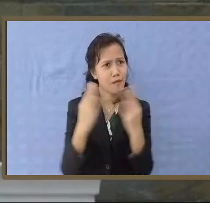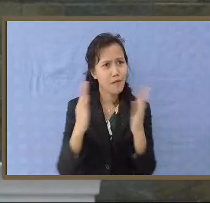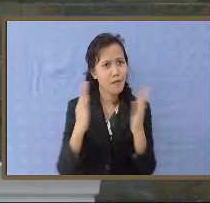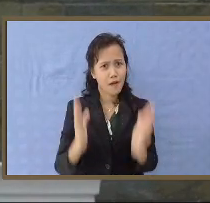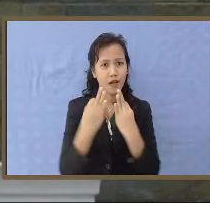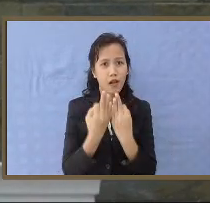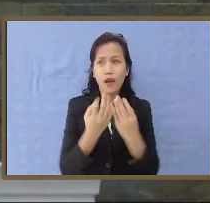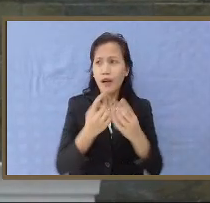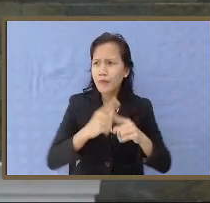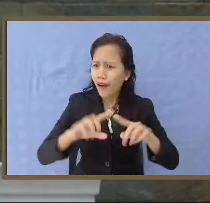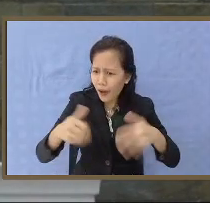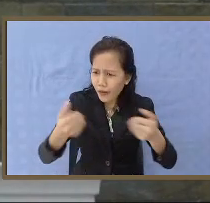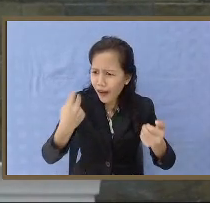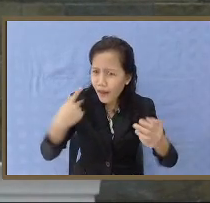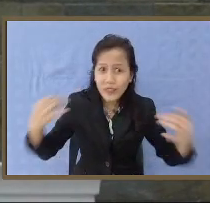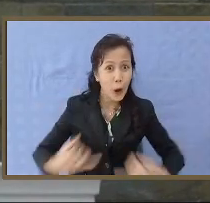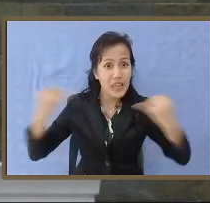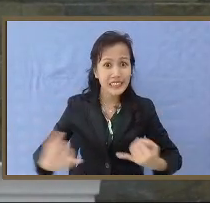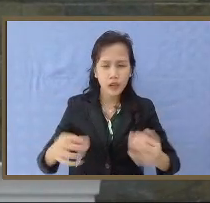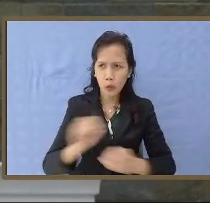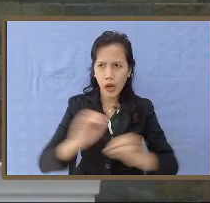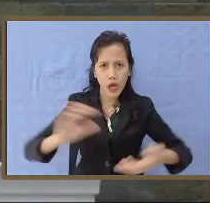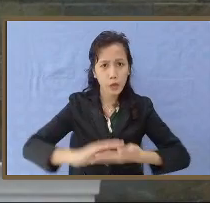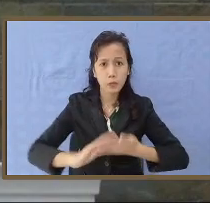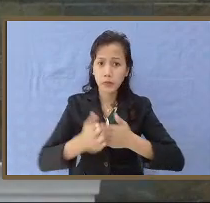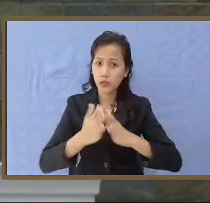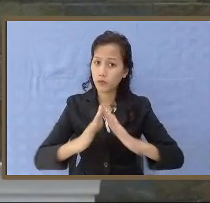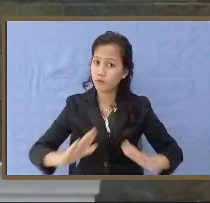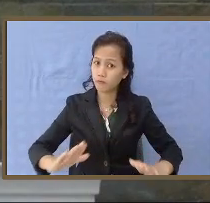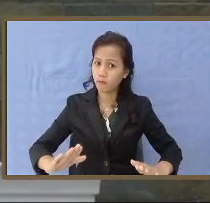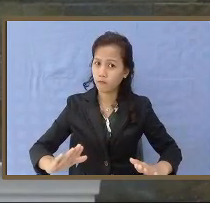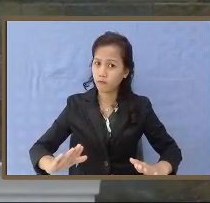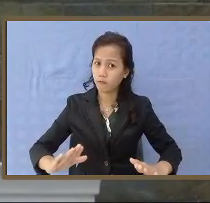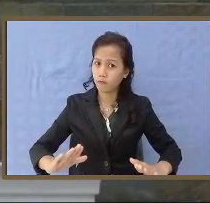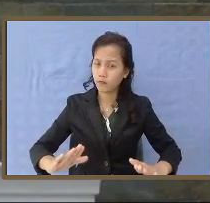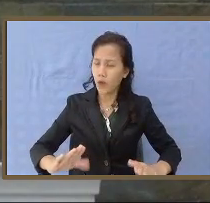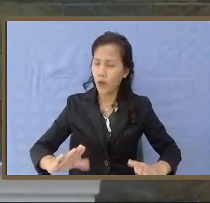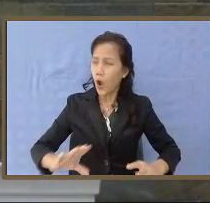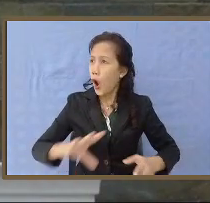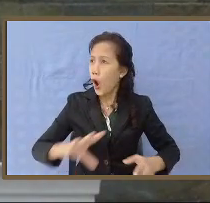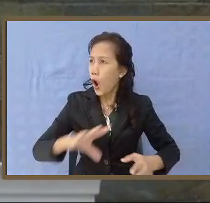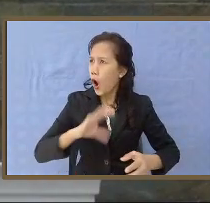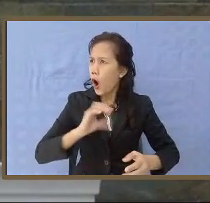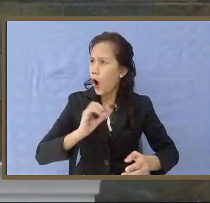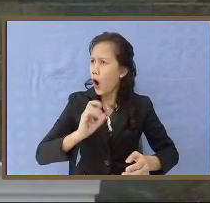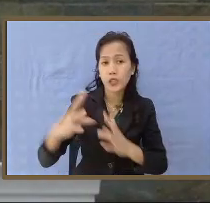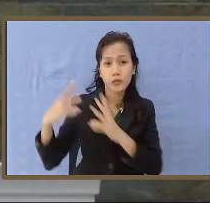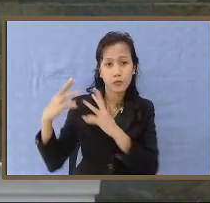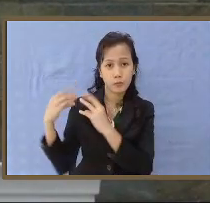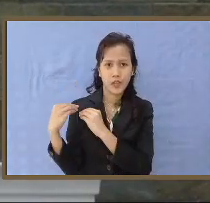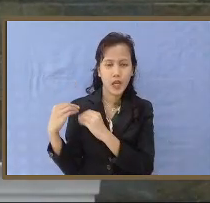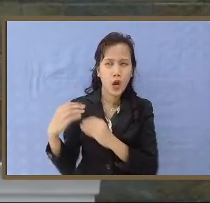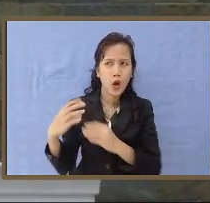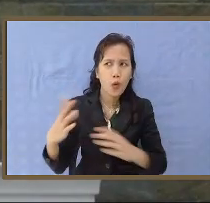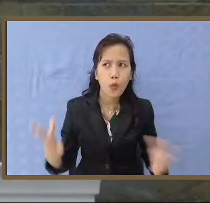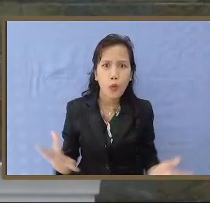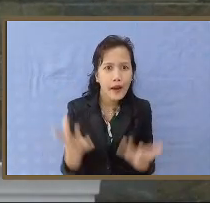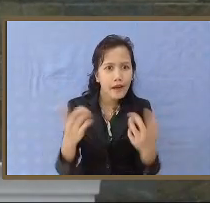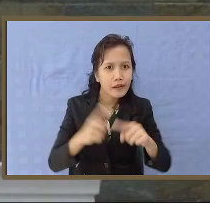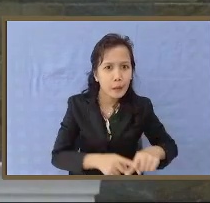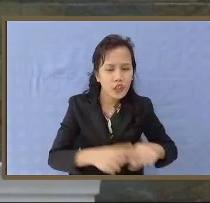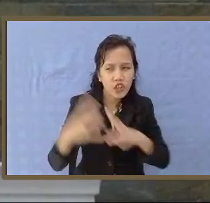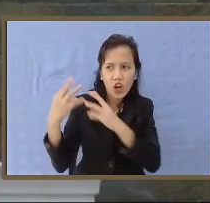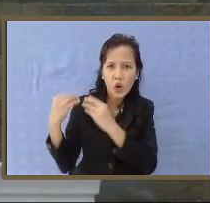peace? Paano ka magkakaroon ng joy kung wala kang hope? Saan ka nakadepend? Saan nakadepend yung iyong